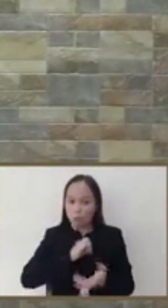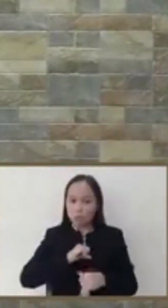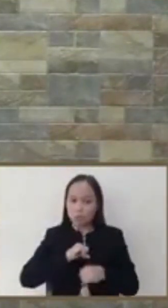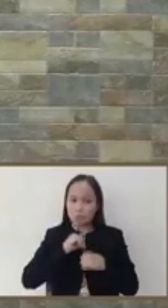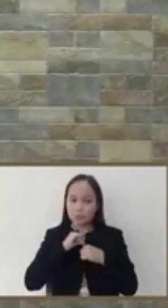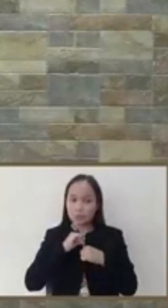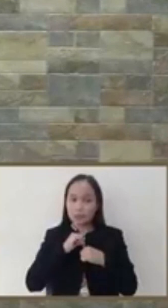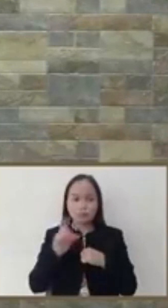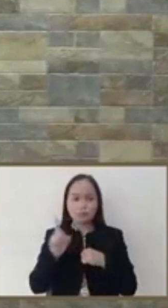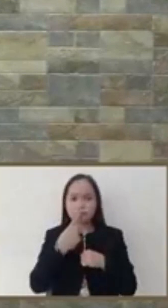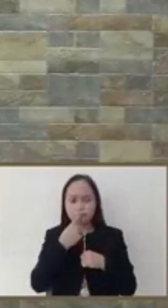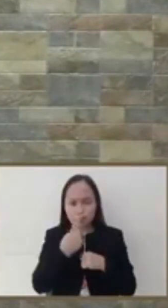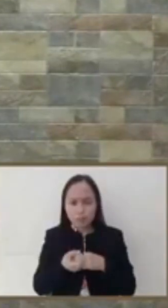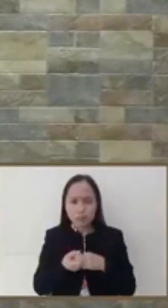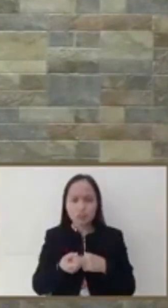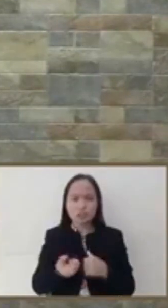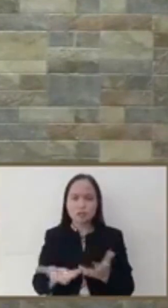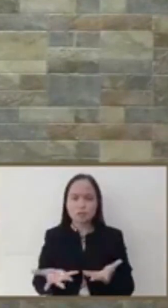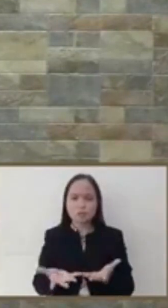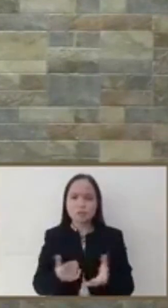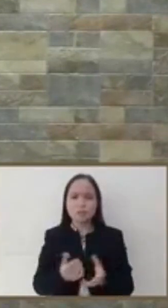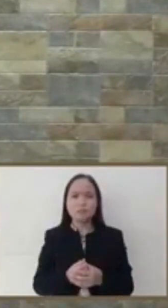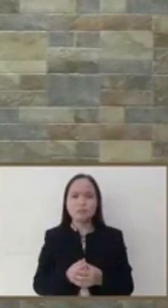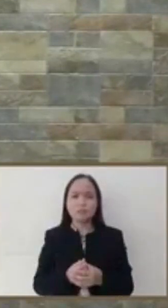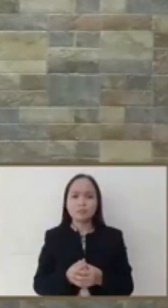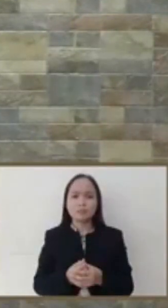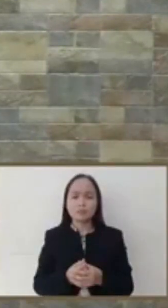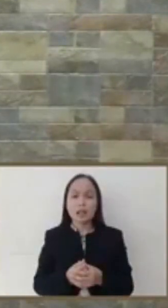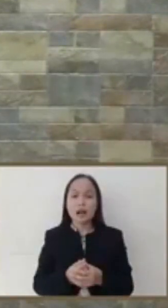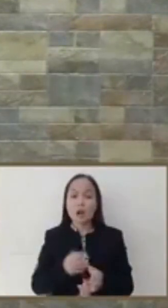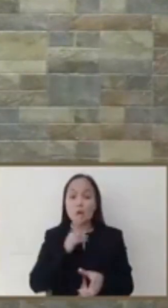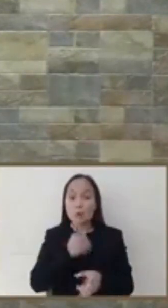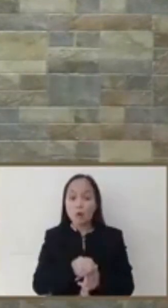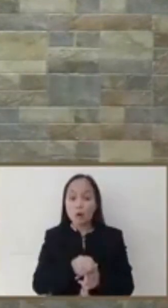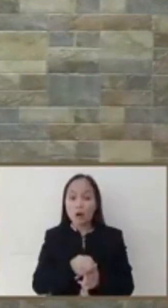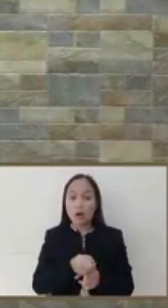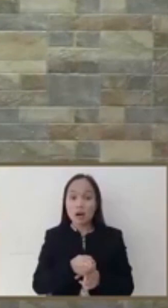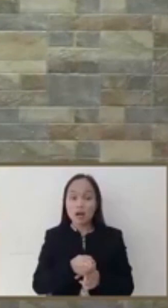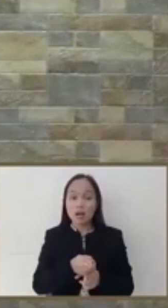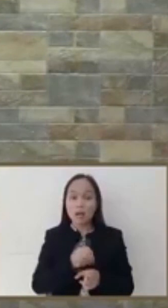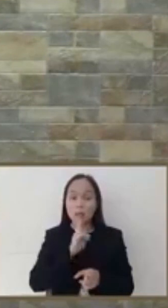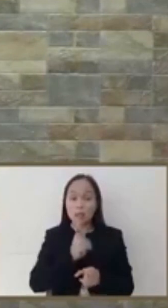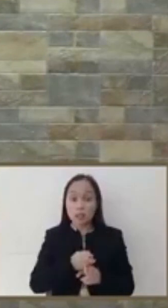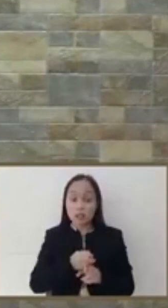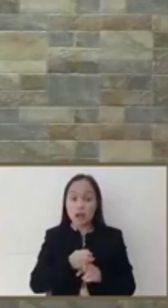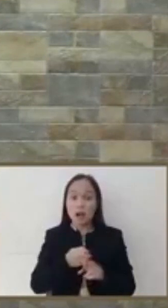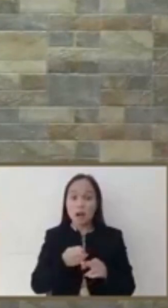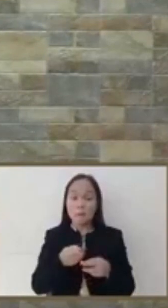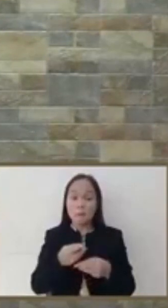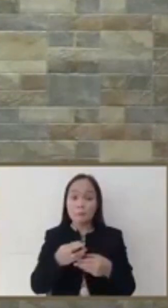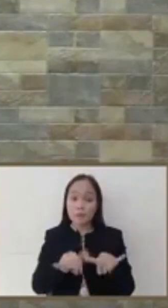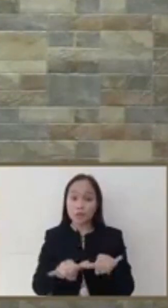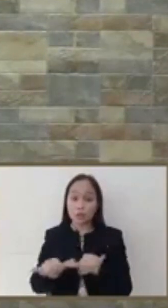So, what I'm saying, mga kapatid, is the real measure of our wealth is how much we would be